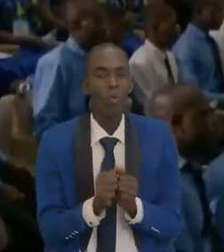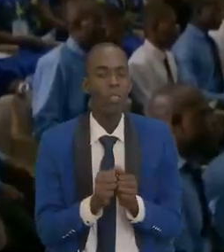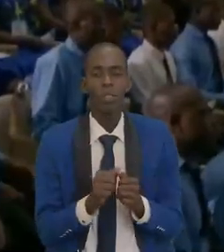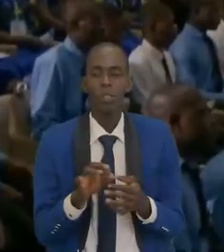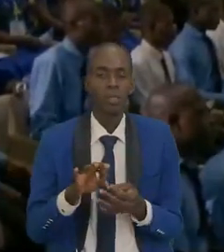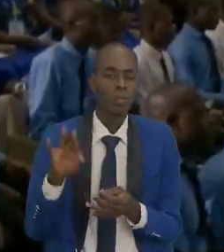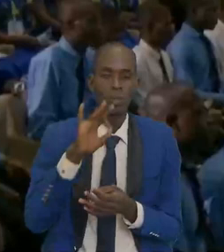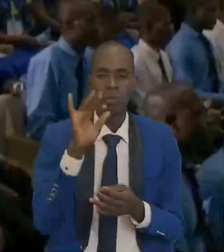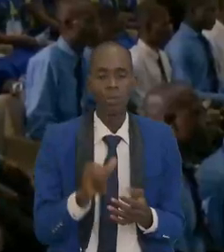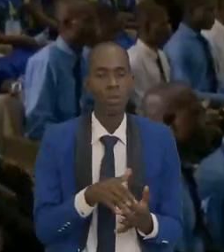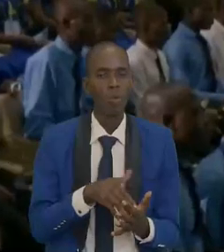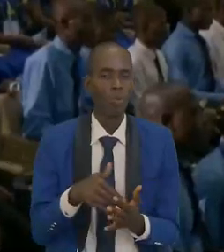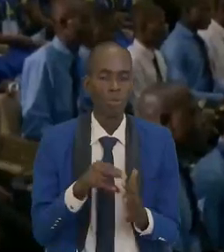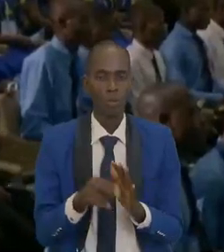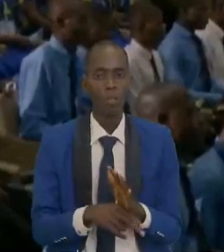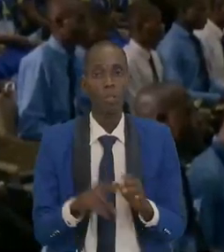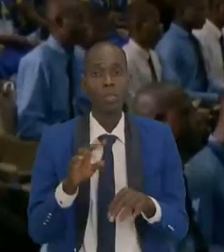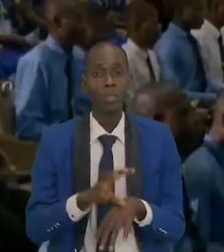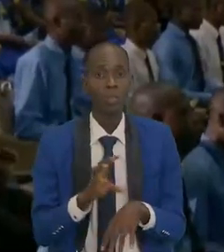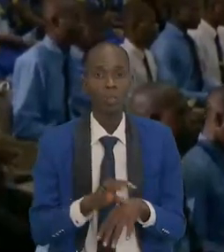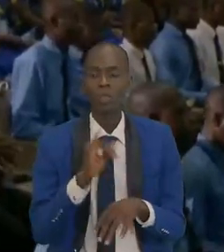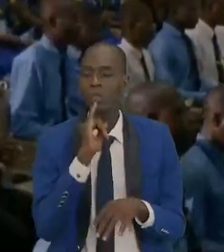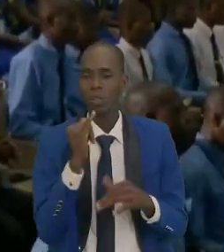L'Église est remplie de crainte.